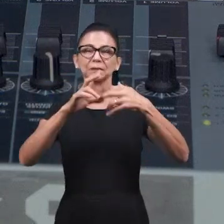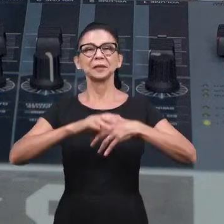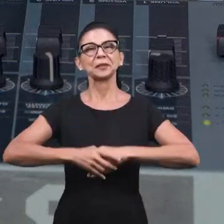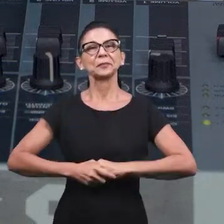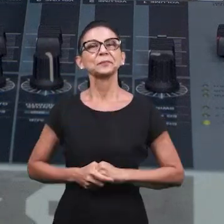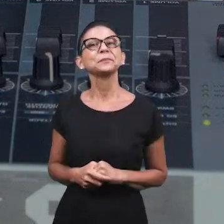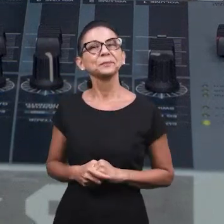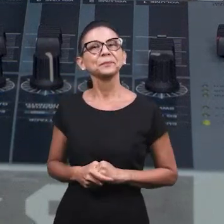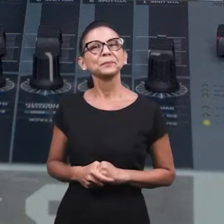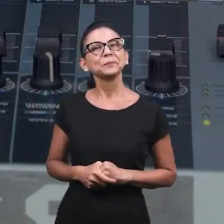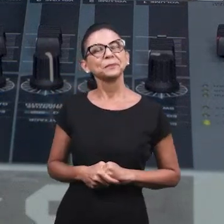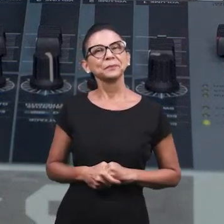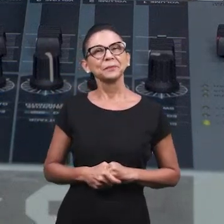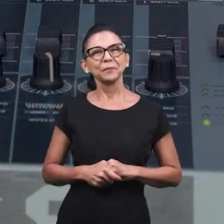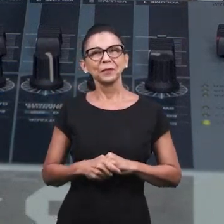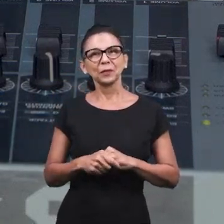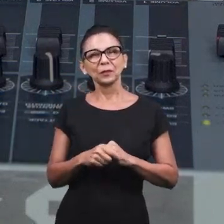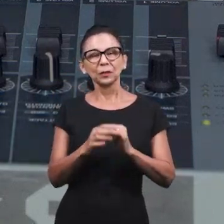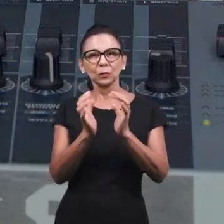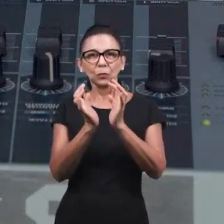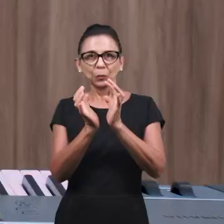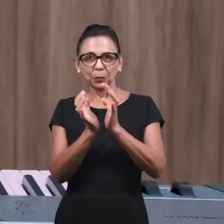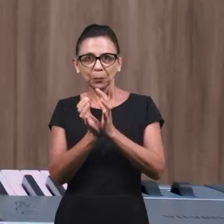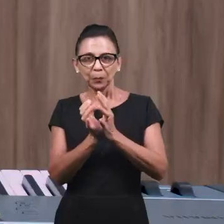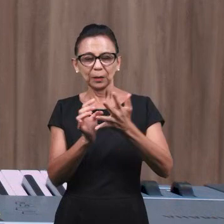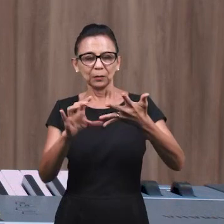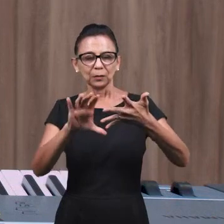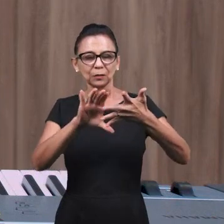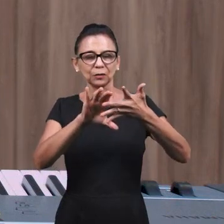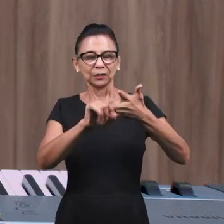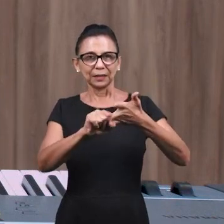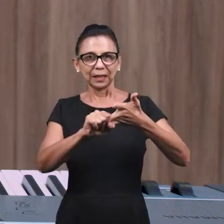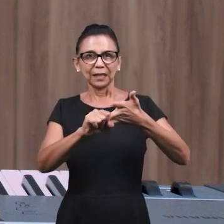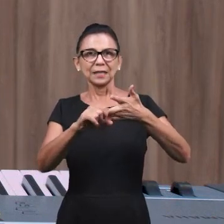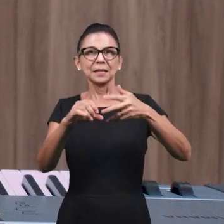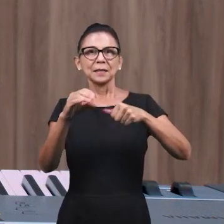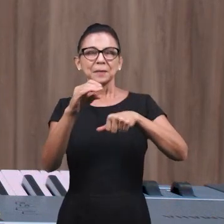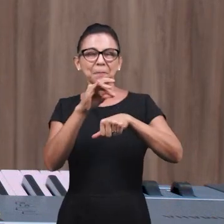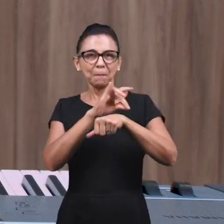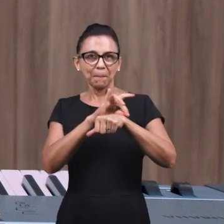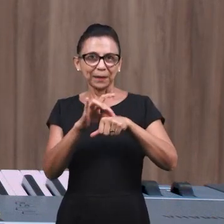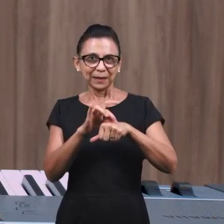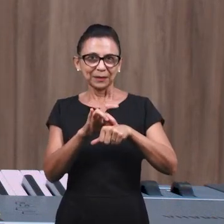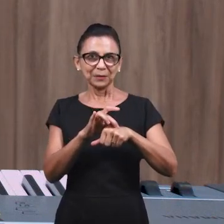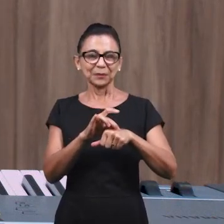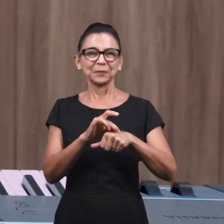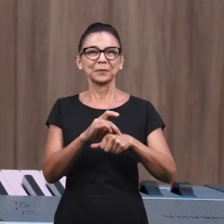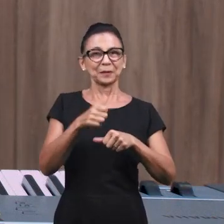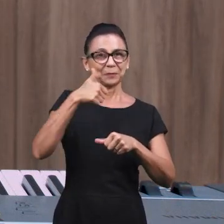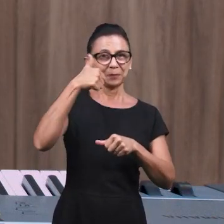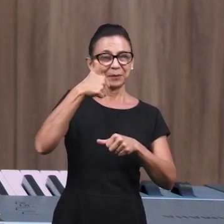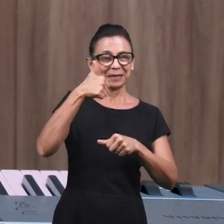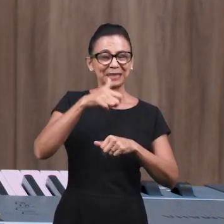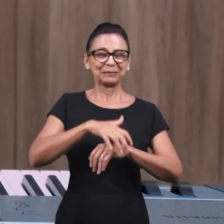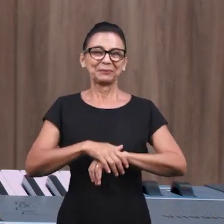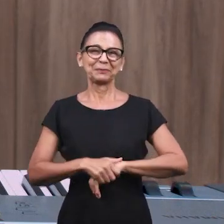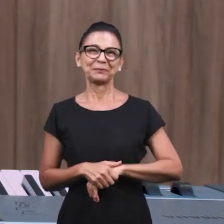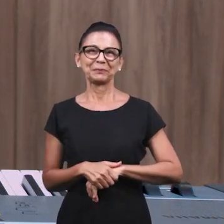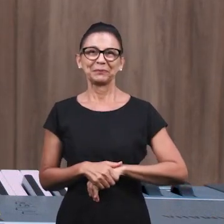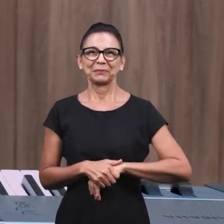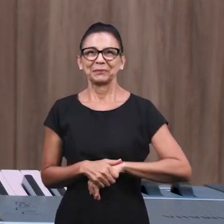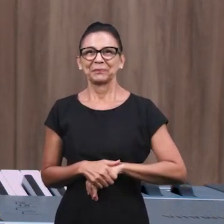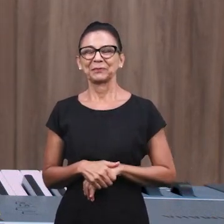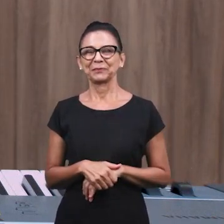groupe des trois touches noires. Donc, toutes ces notes ici, les marches